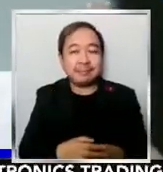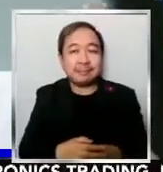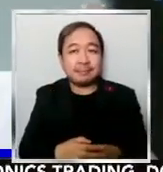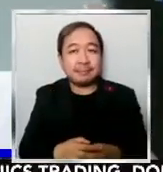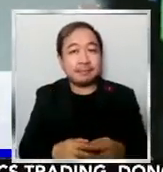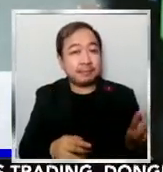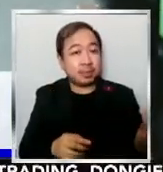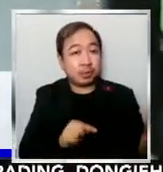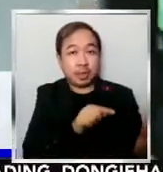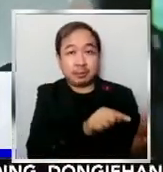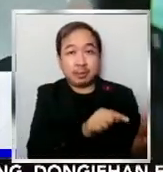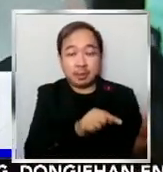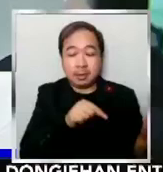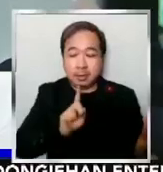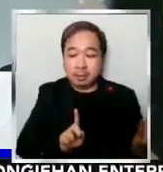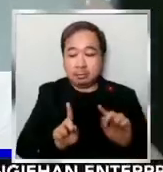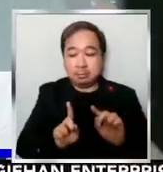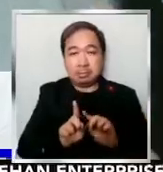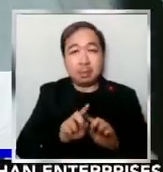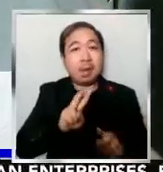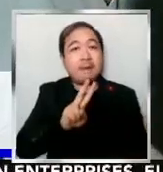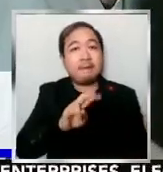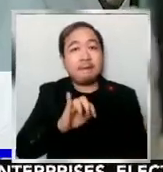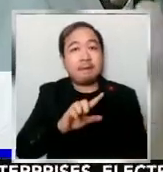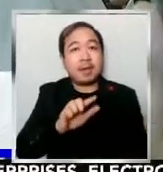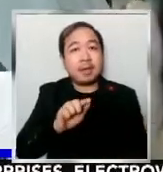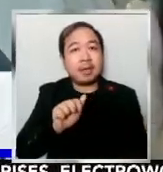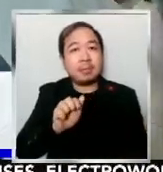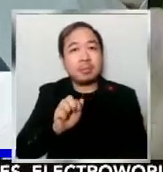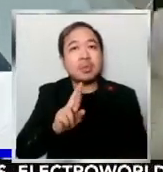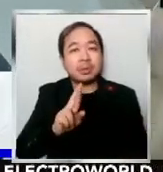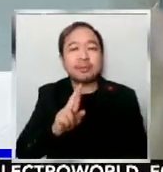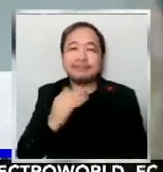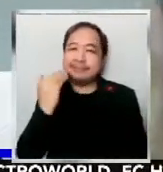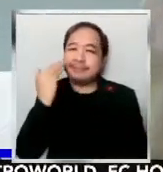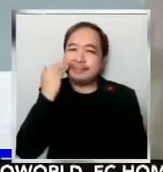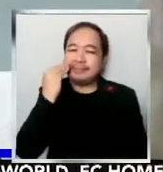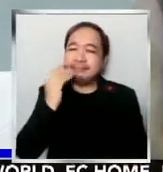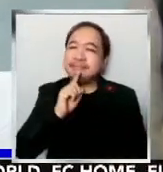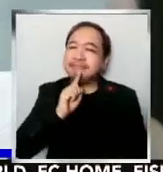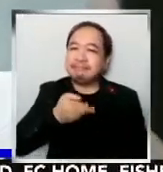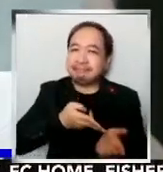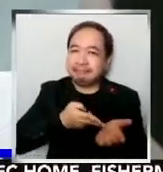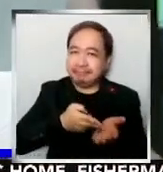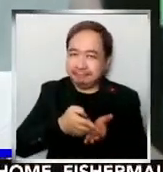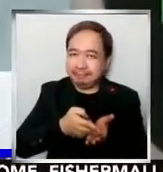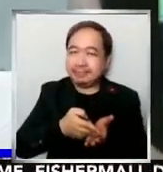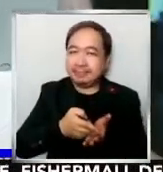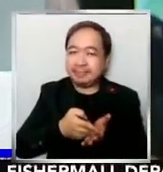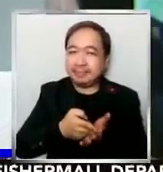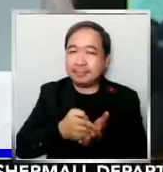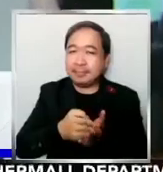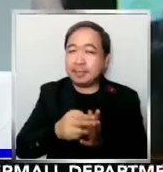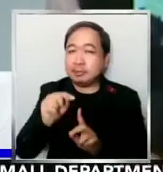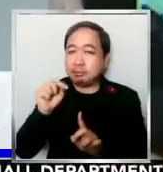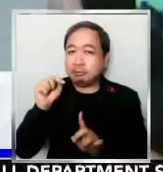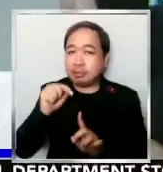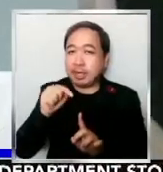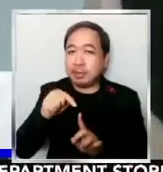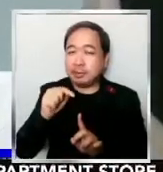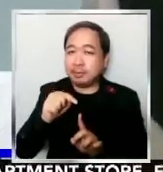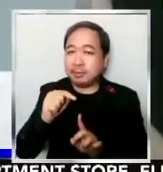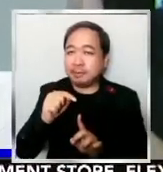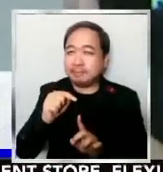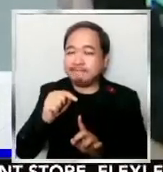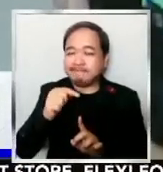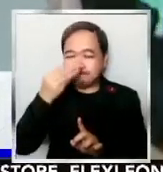sa loob, alam niya yung katotohanan. So it will go into the frame of mind of the person who could not be a